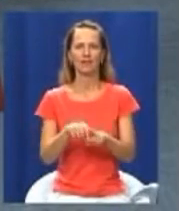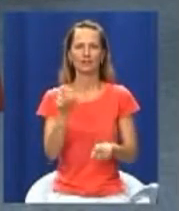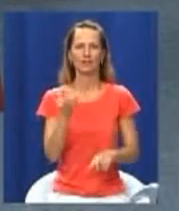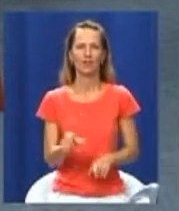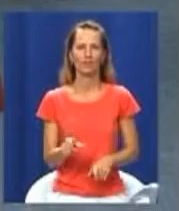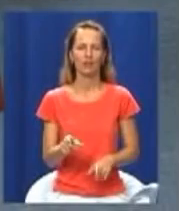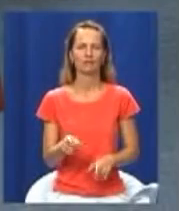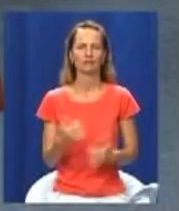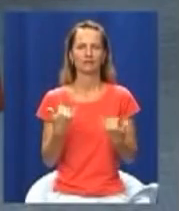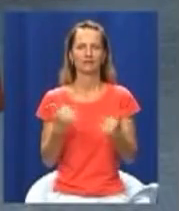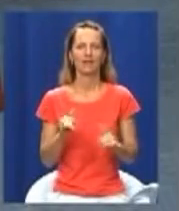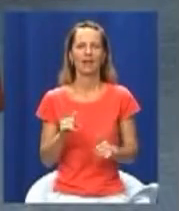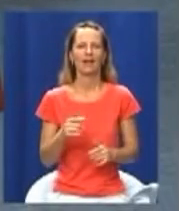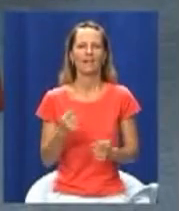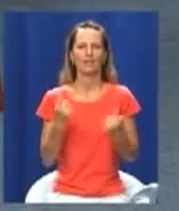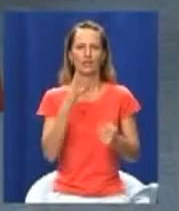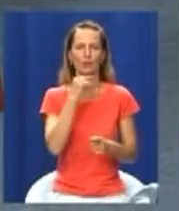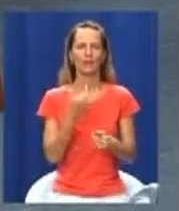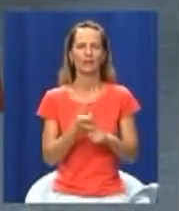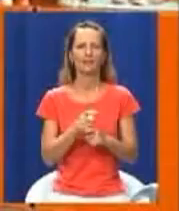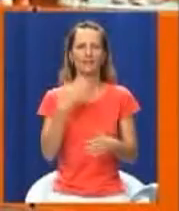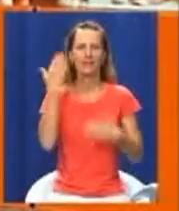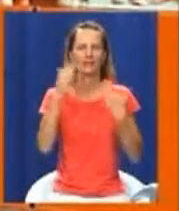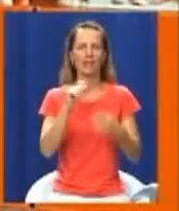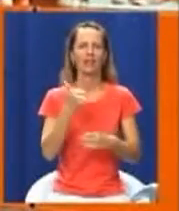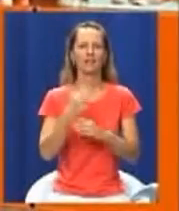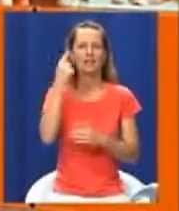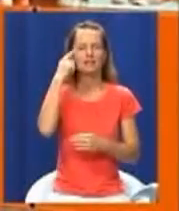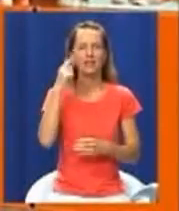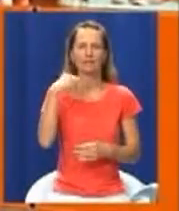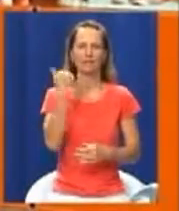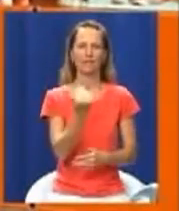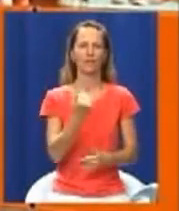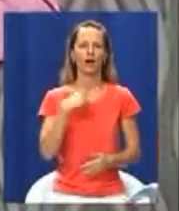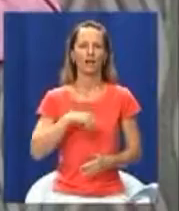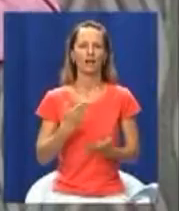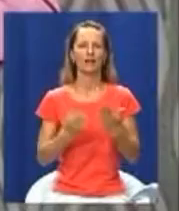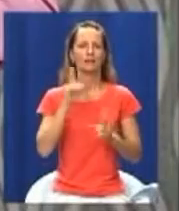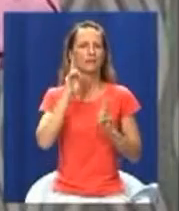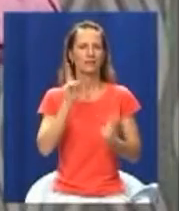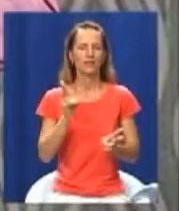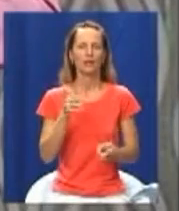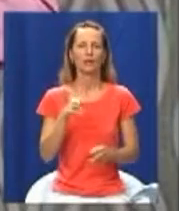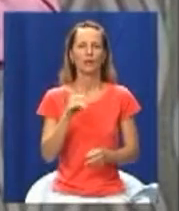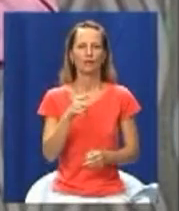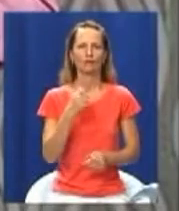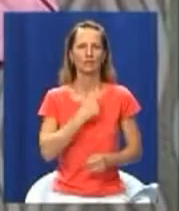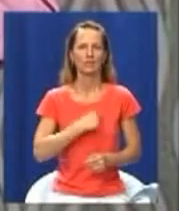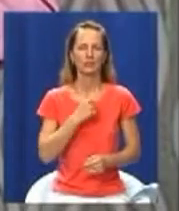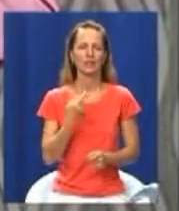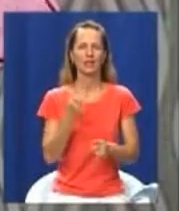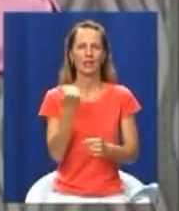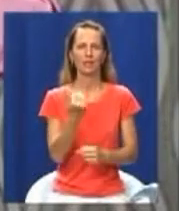мене, прикольно. Великий собака – це завжди весело. Головне – знати нюанси його характеру, тому що якщо не будете знати, почнете його дратувати, йому